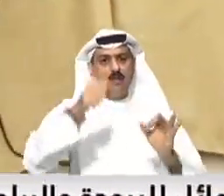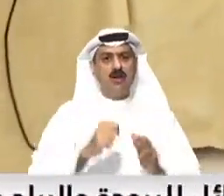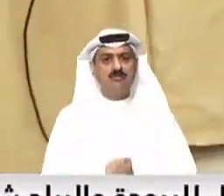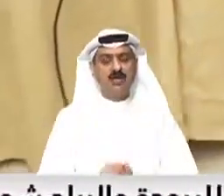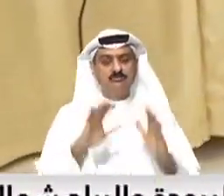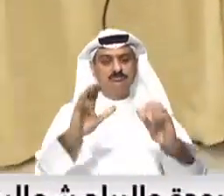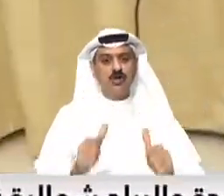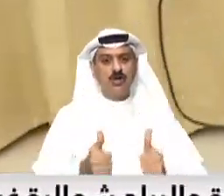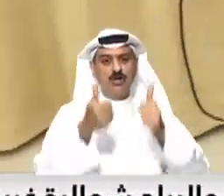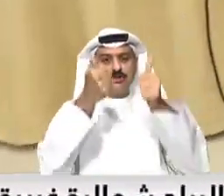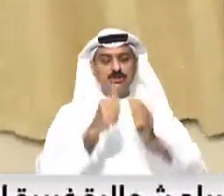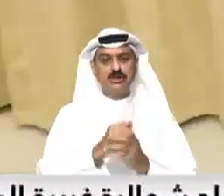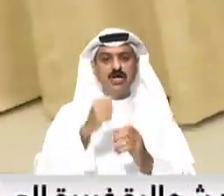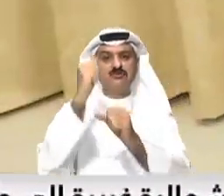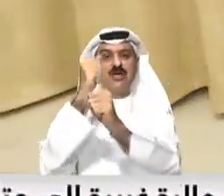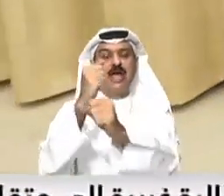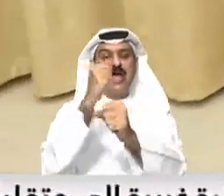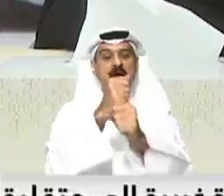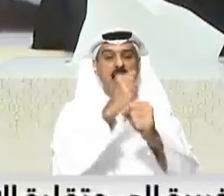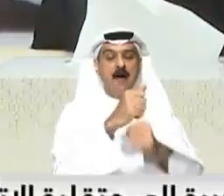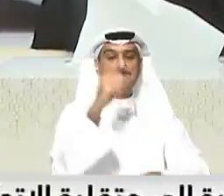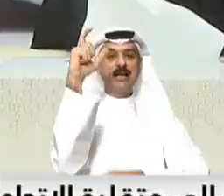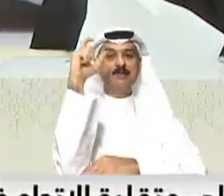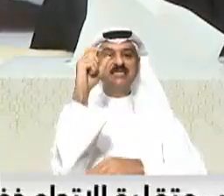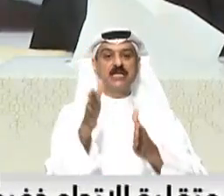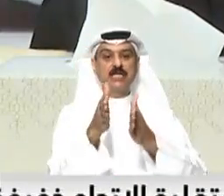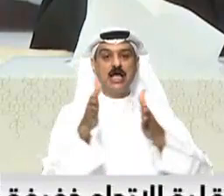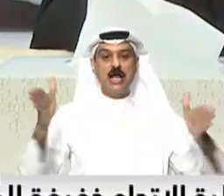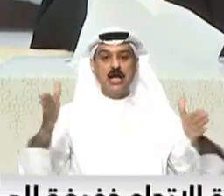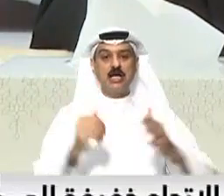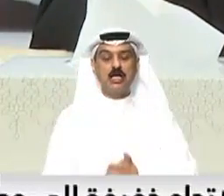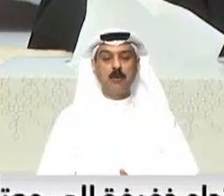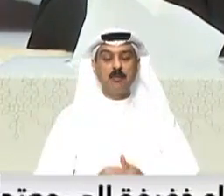لإنجاح فعاليات وأنشطة المسجد الكبير